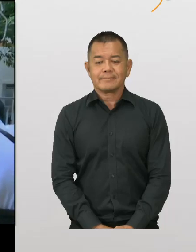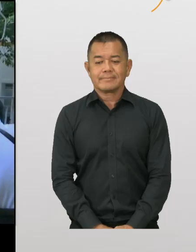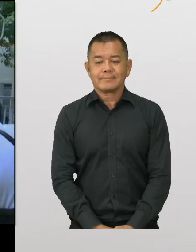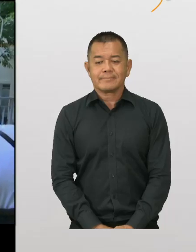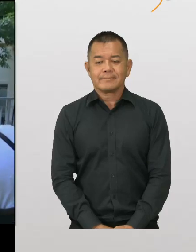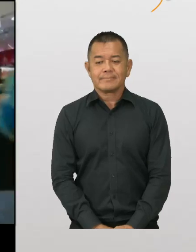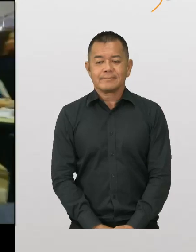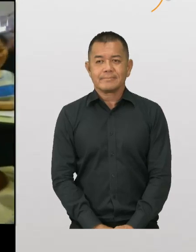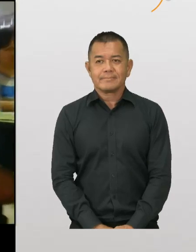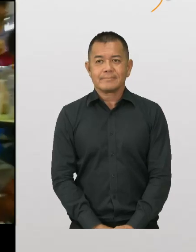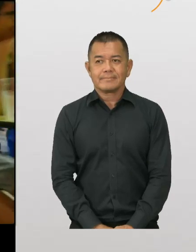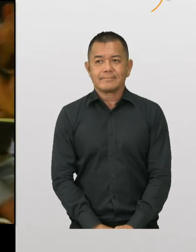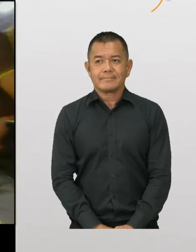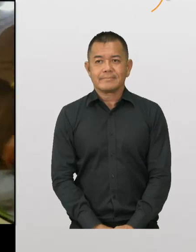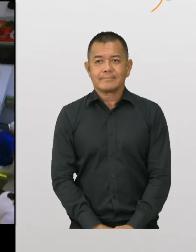谢谢啊。